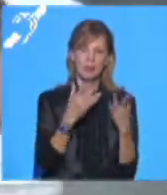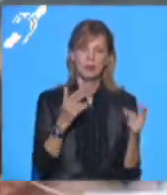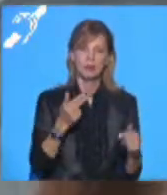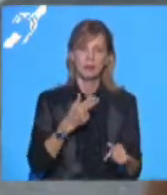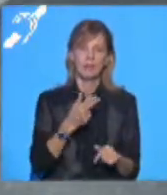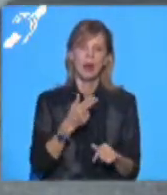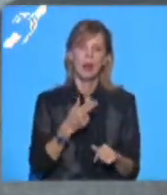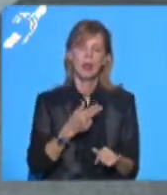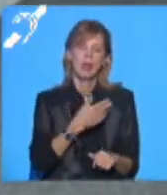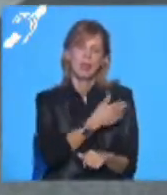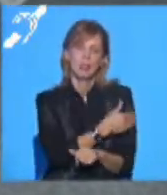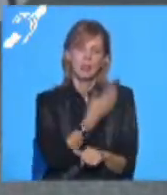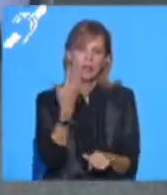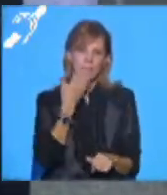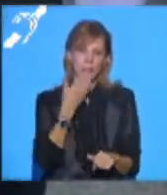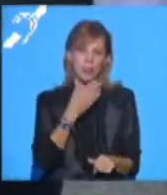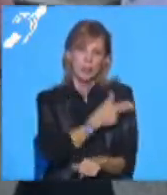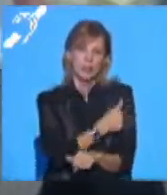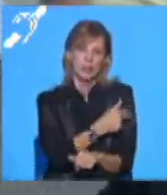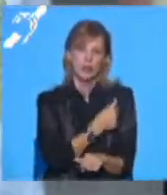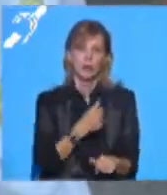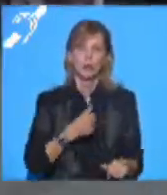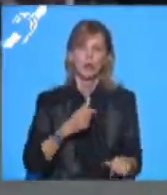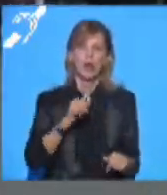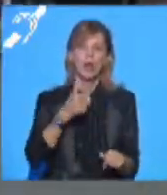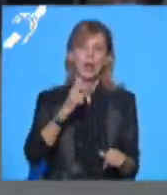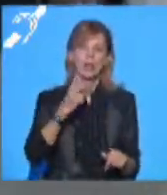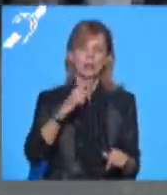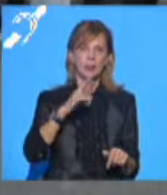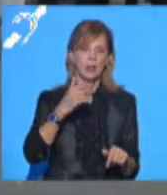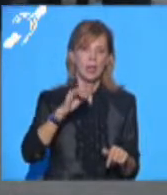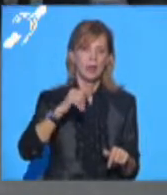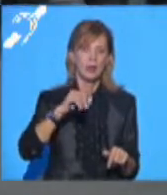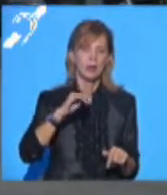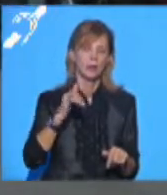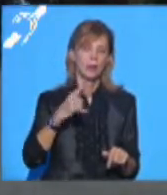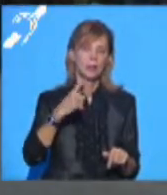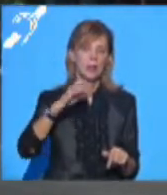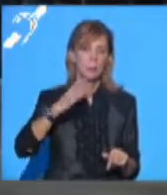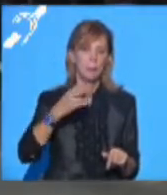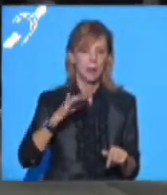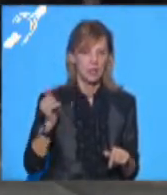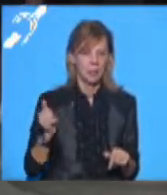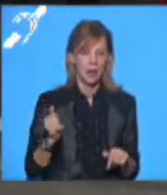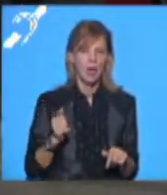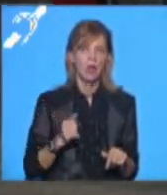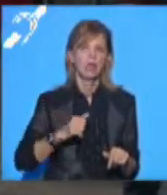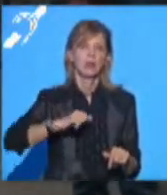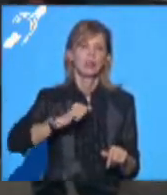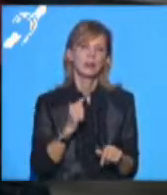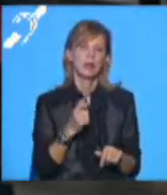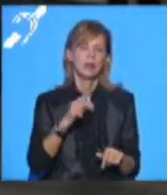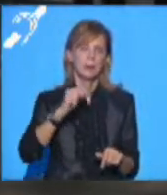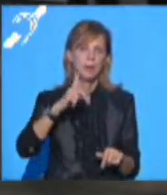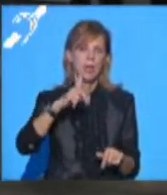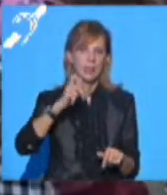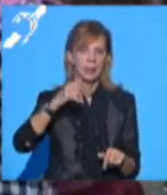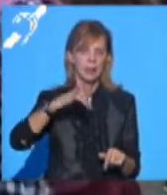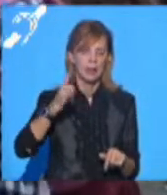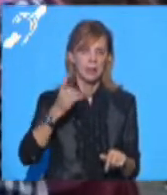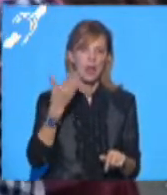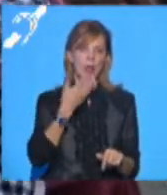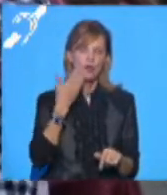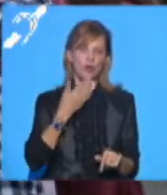învățământ preuniversitar. Liceul teoretic Adrian Păunescu din Bârca, Liceul Tehnologic Constantin Nicolaescu Plopșor din Plenița,